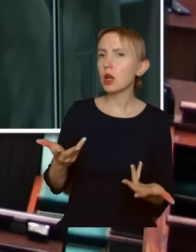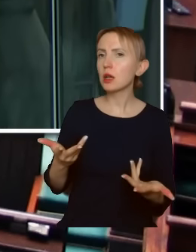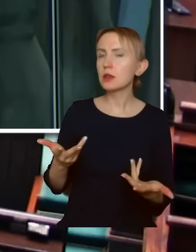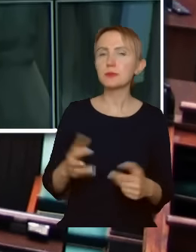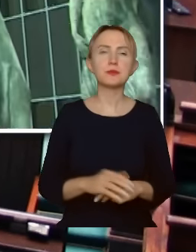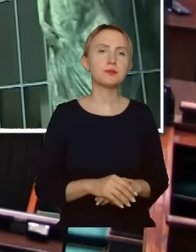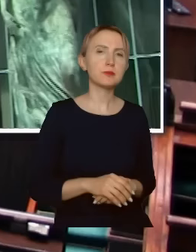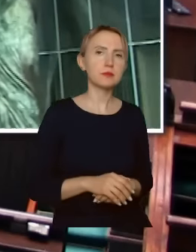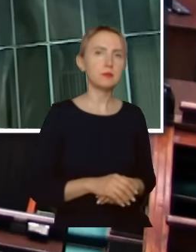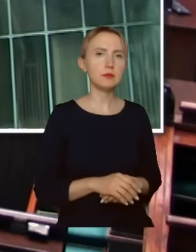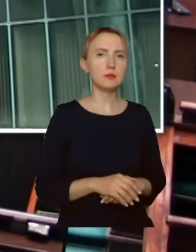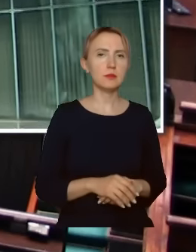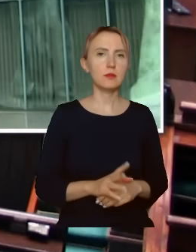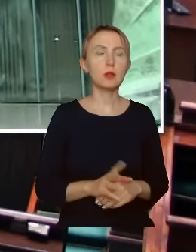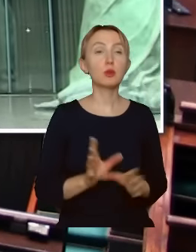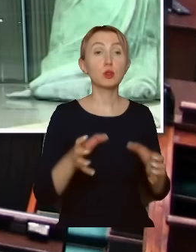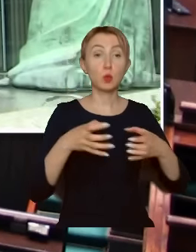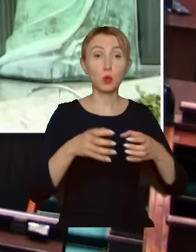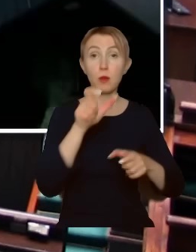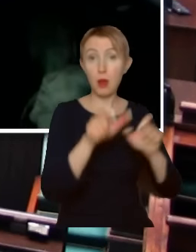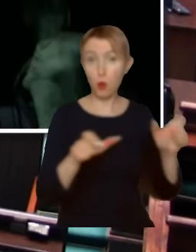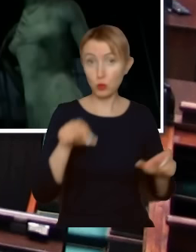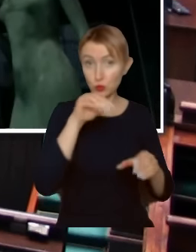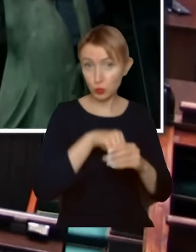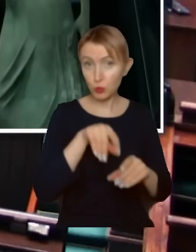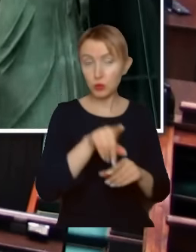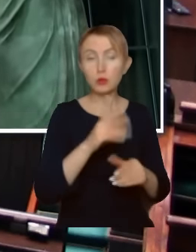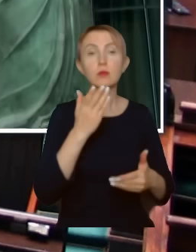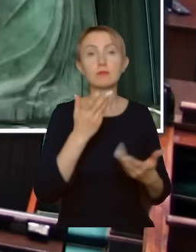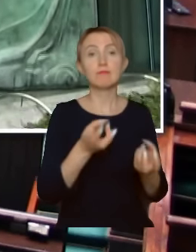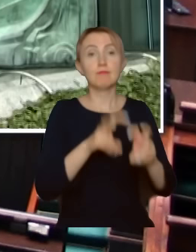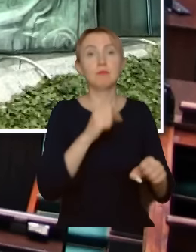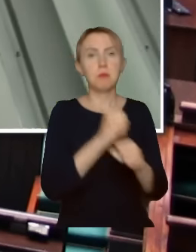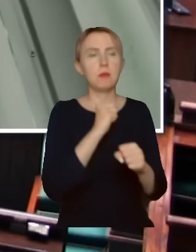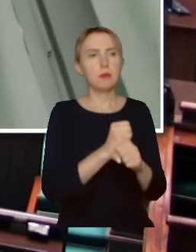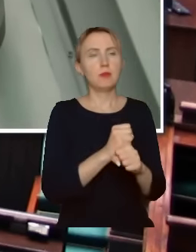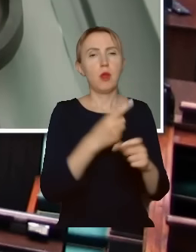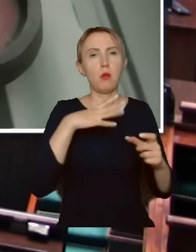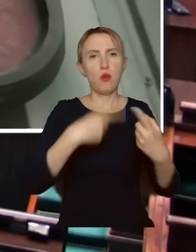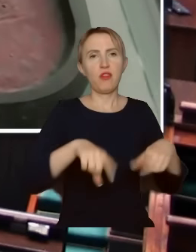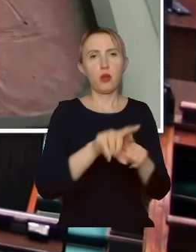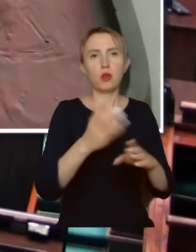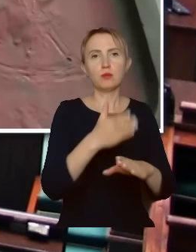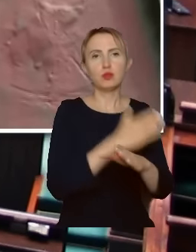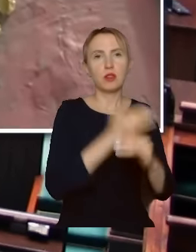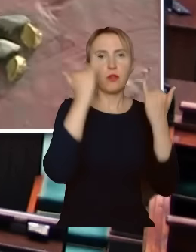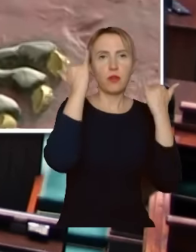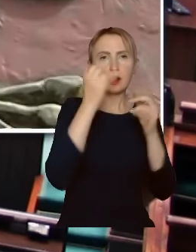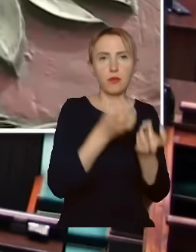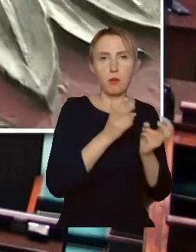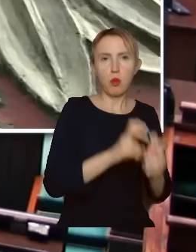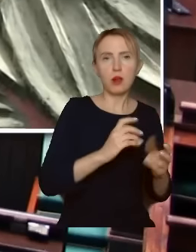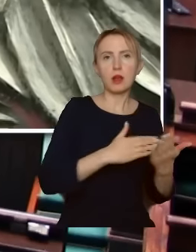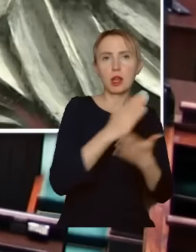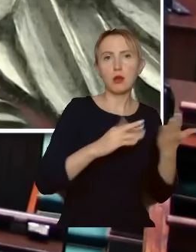że to obejmuje grupę osób które których nominacje zostały przeprowadzone przed wadliwie powołaną krajową